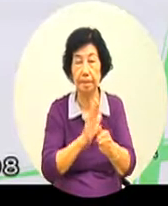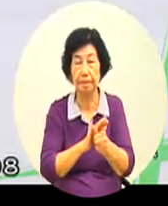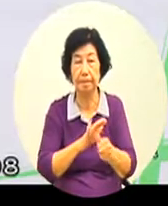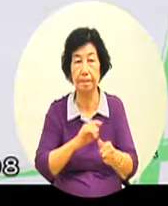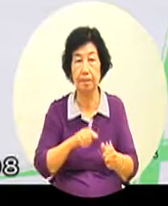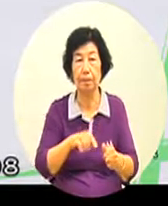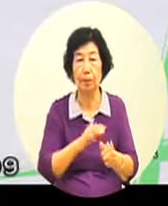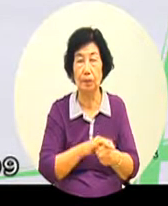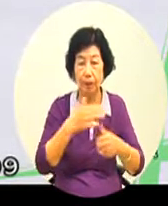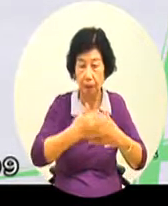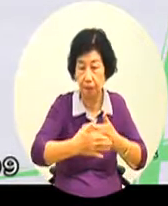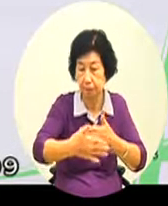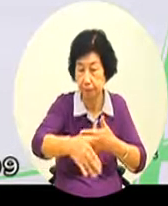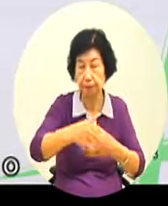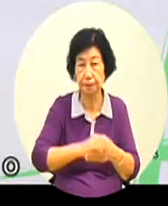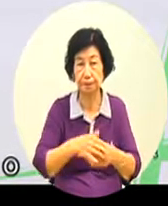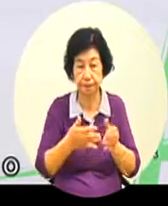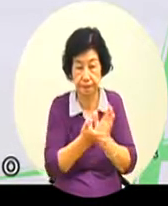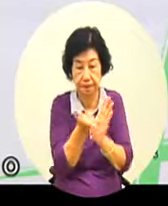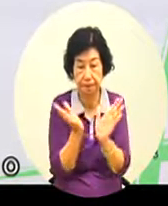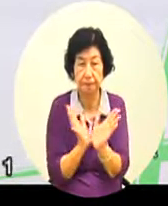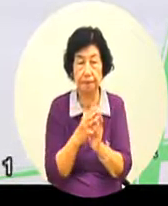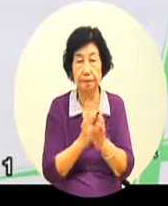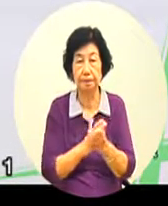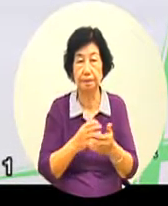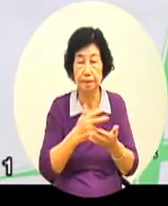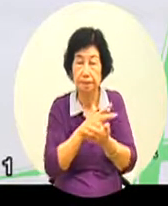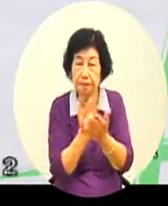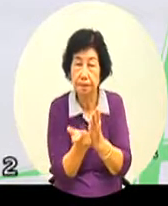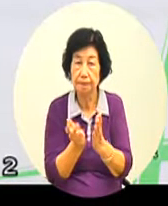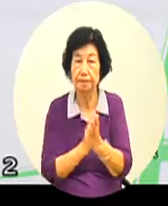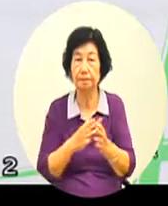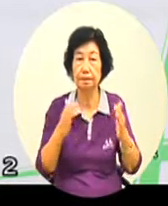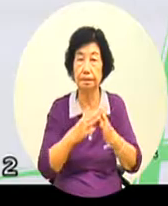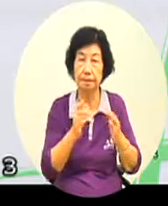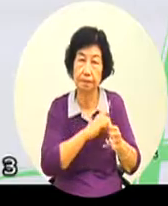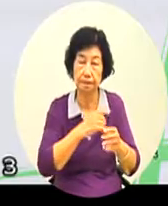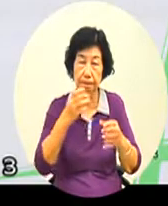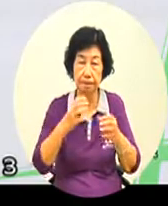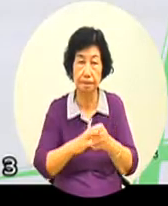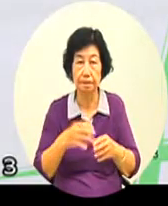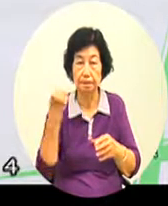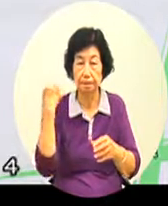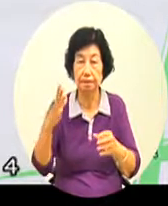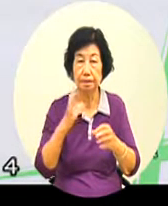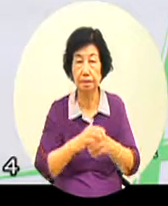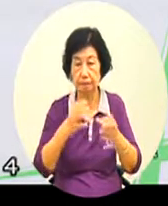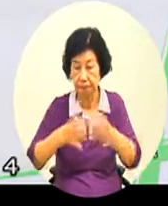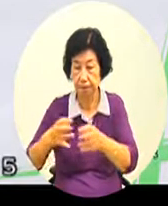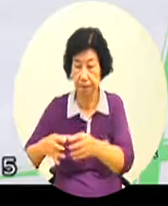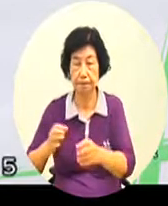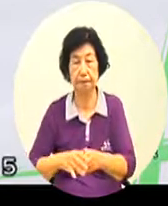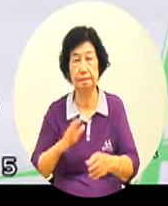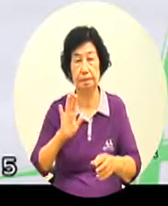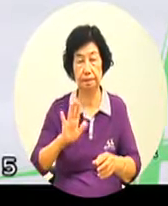课程、展览，以及艺术家的创作，让这个馆舍更有多元的发展哈。